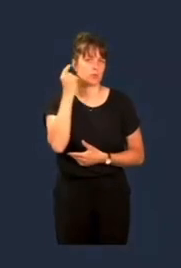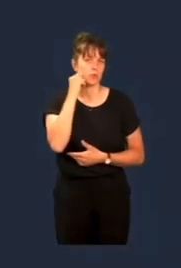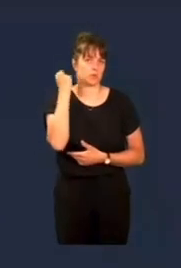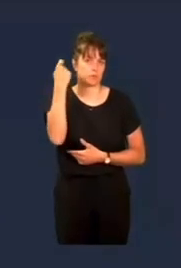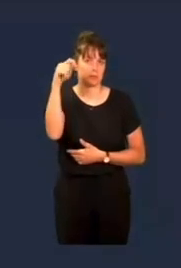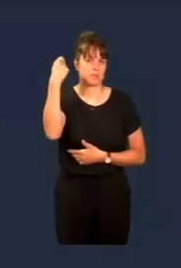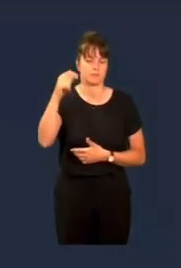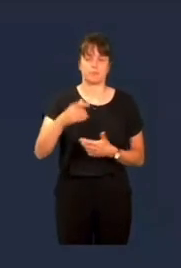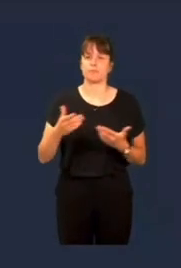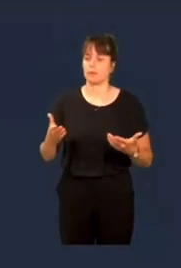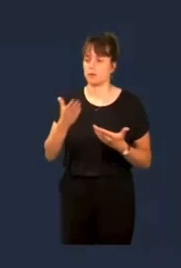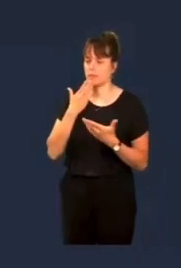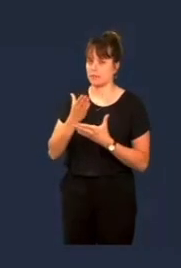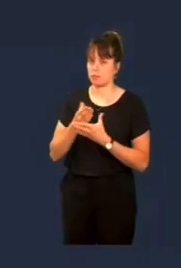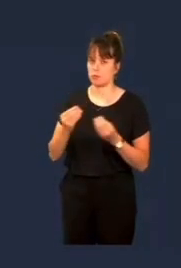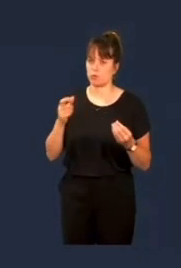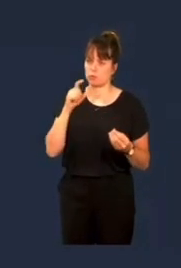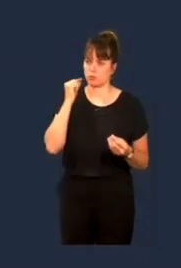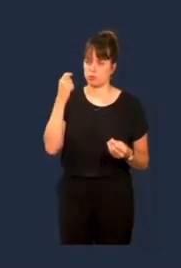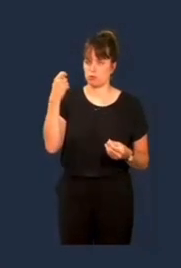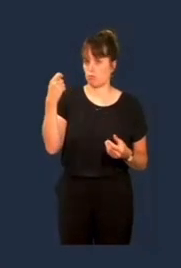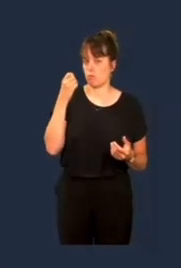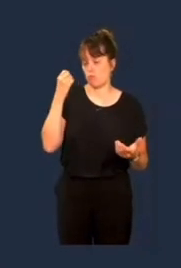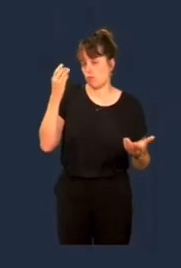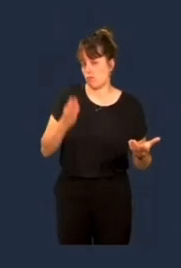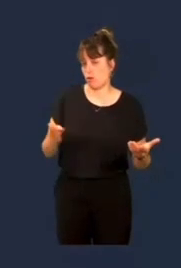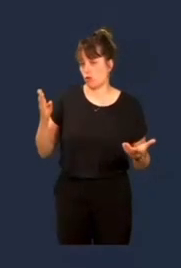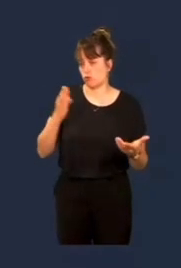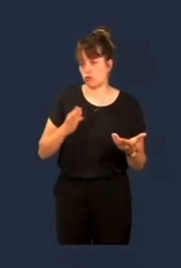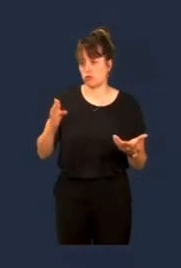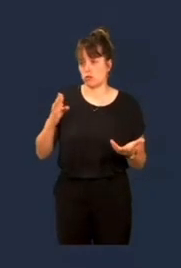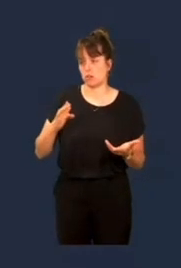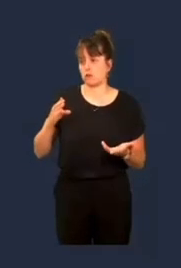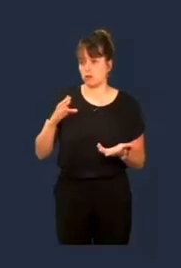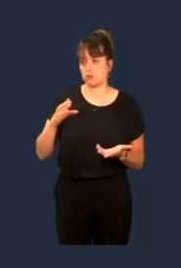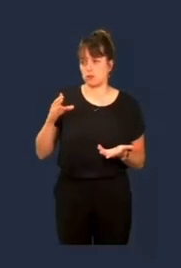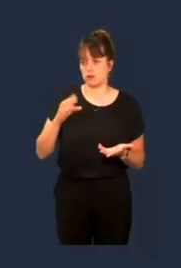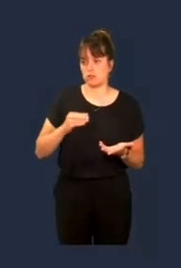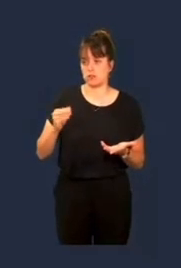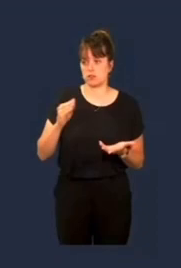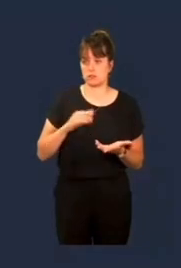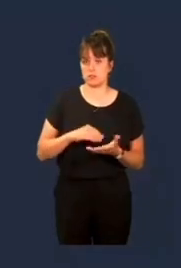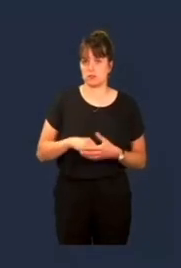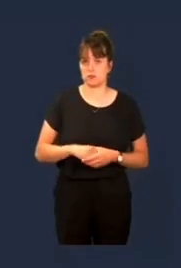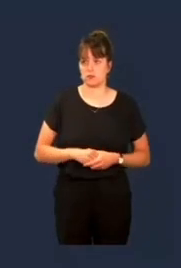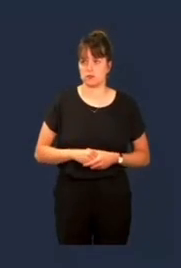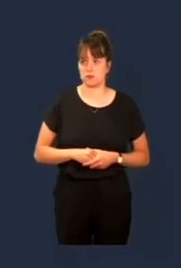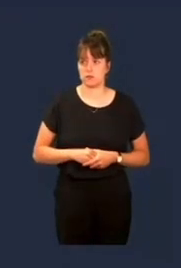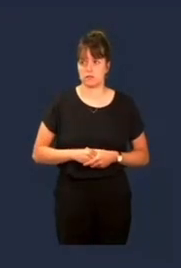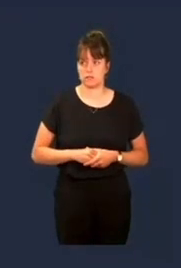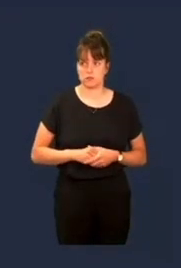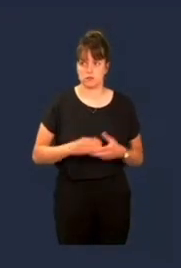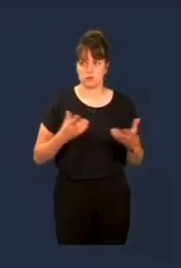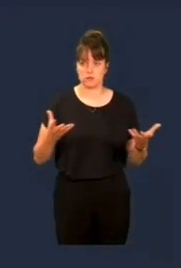Merci beaucoup, Monsieur Blanchon. Je n'ai rien à enlever à votre intervention, y compris dans la remarque que vous avez faite et qui est très pertinente. Je prends le point. Merci.